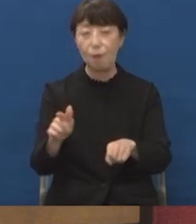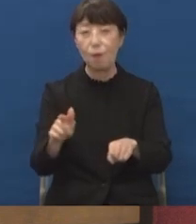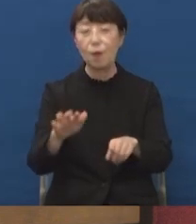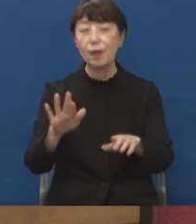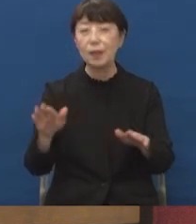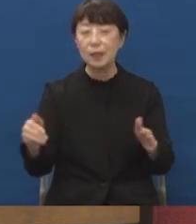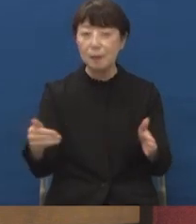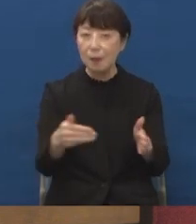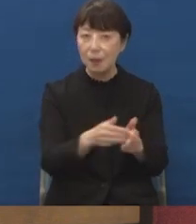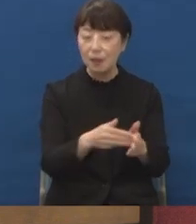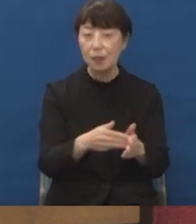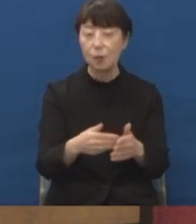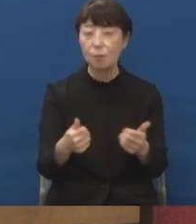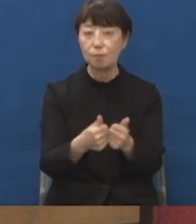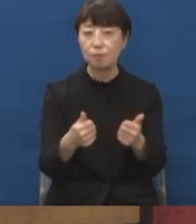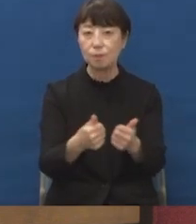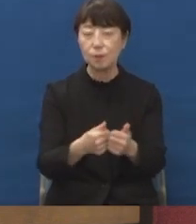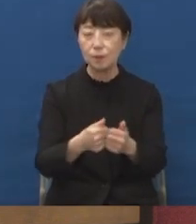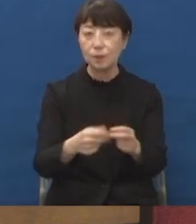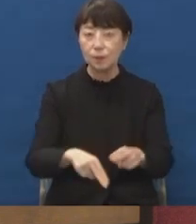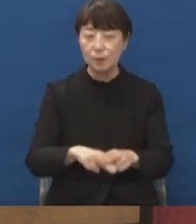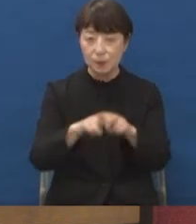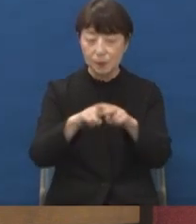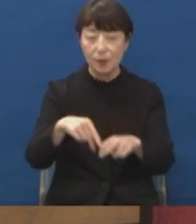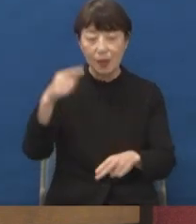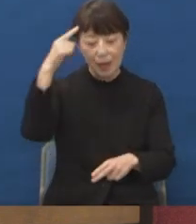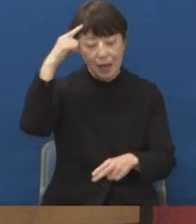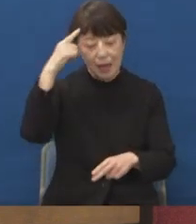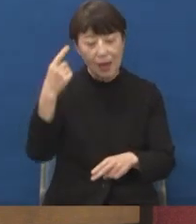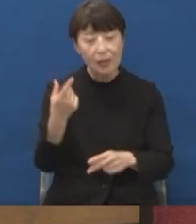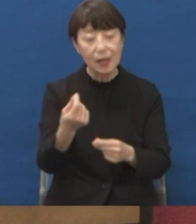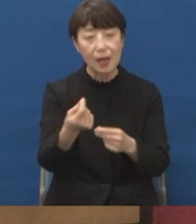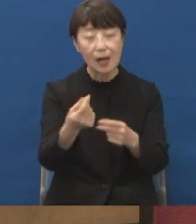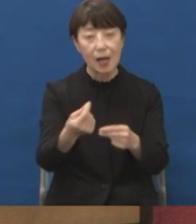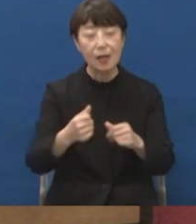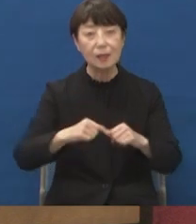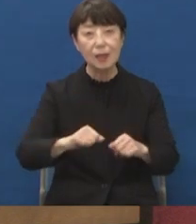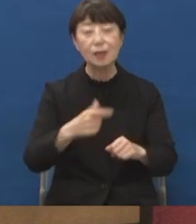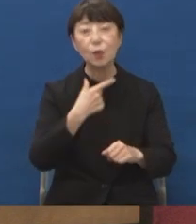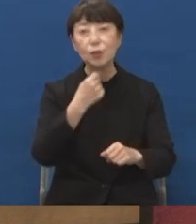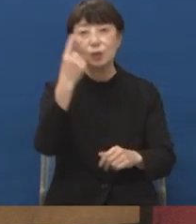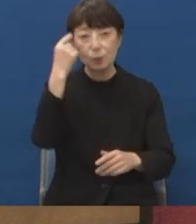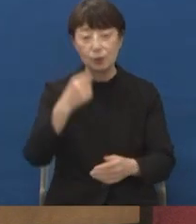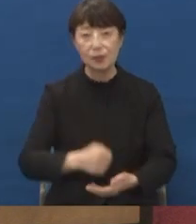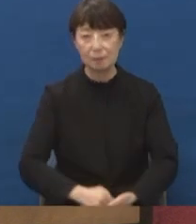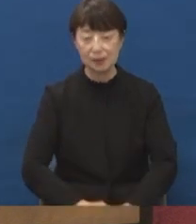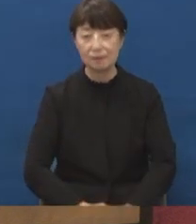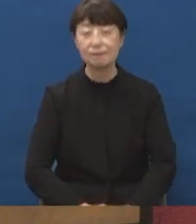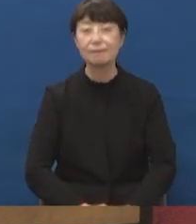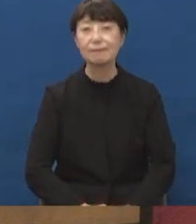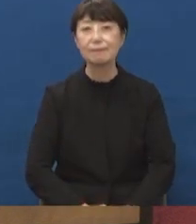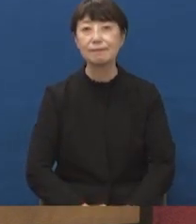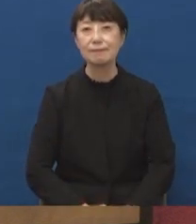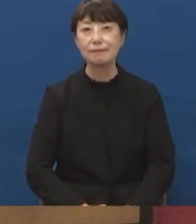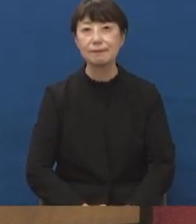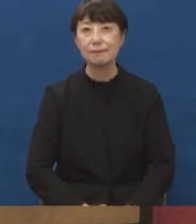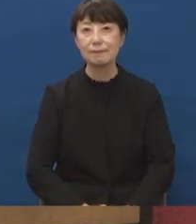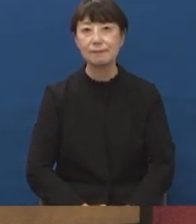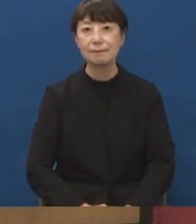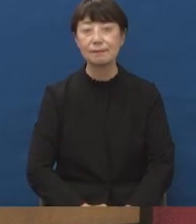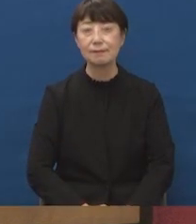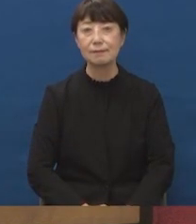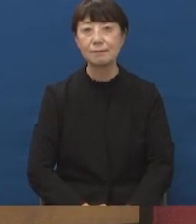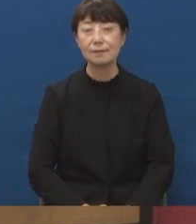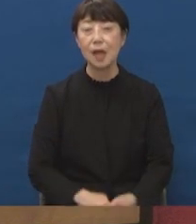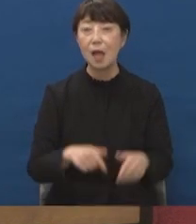え、柔軟に検討し、具体的な実施方式を組み立てることを求めてきます。京都